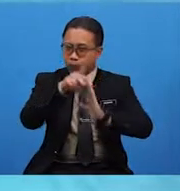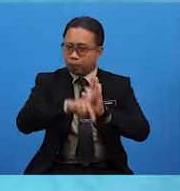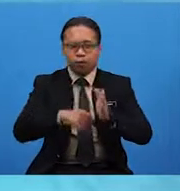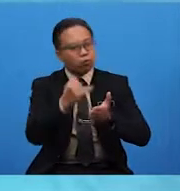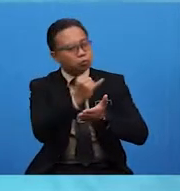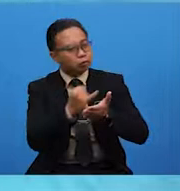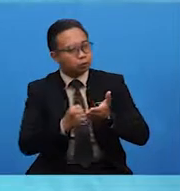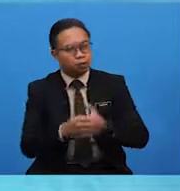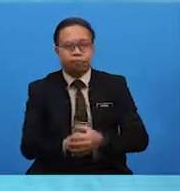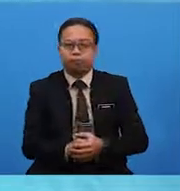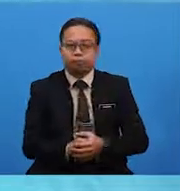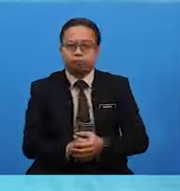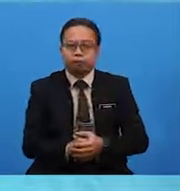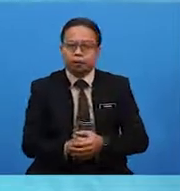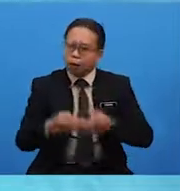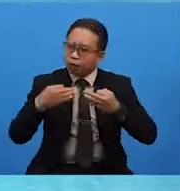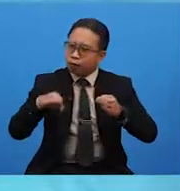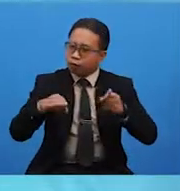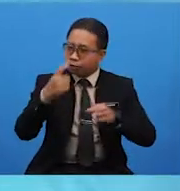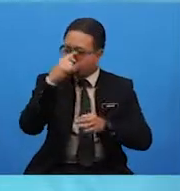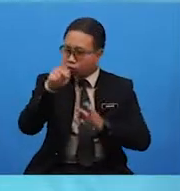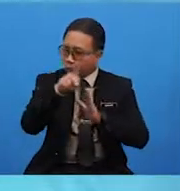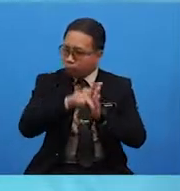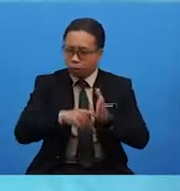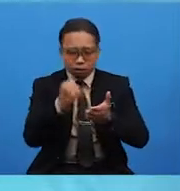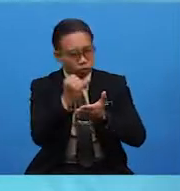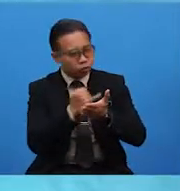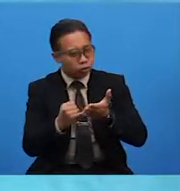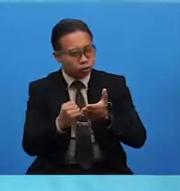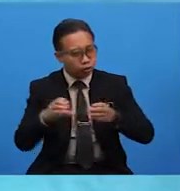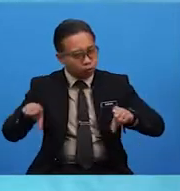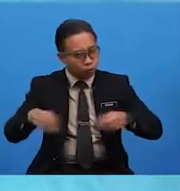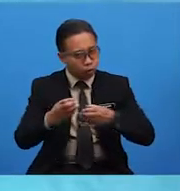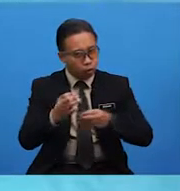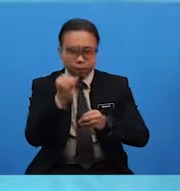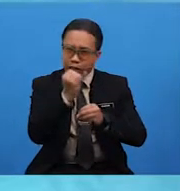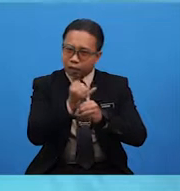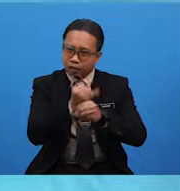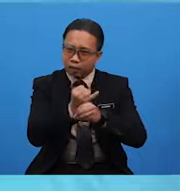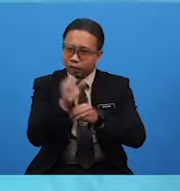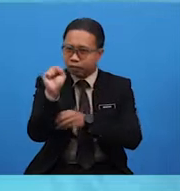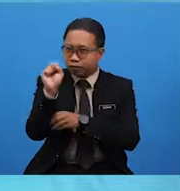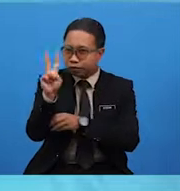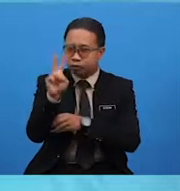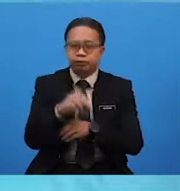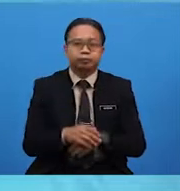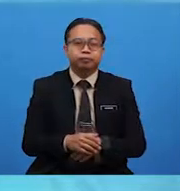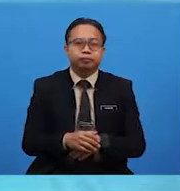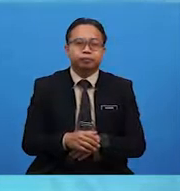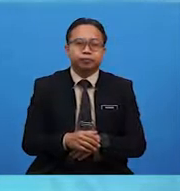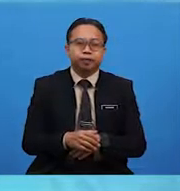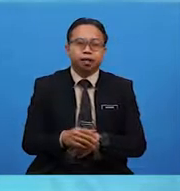paling penting adalah kebebasan yang pelukis dalam penghasilan karya seni visual oleh yang demikian